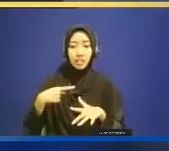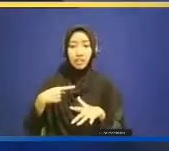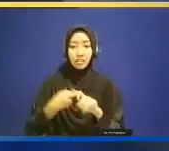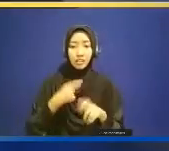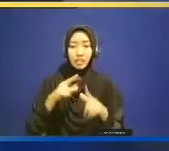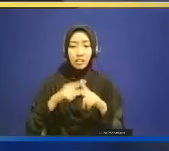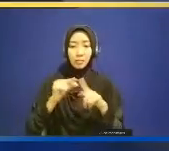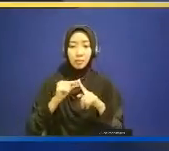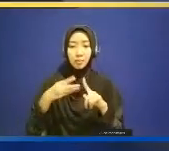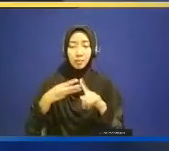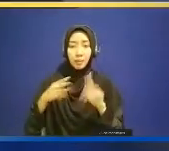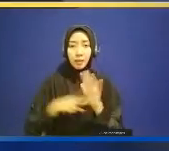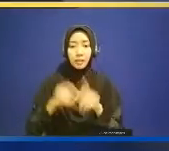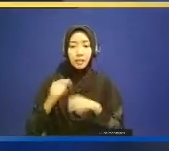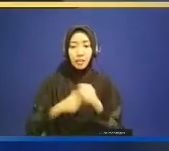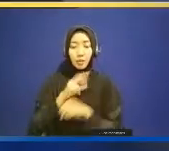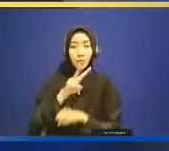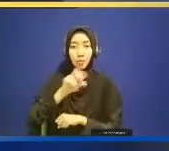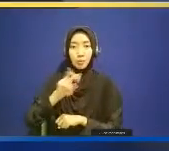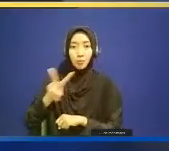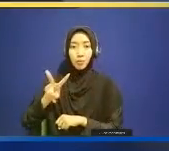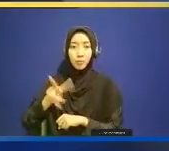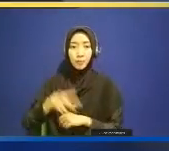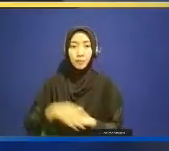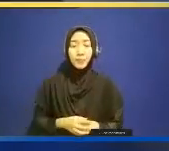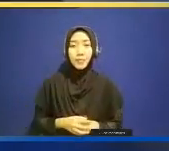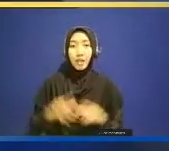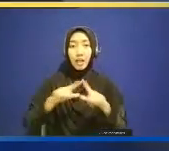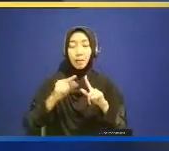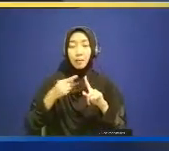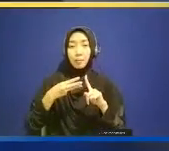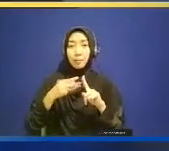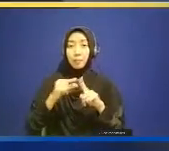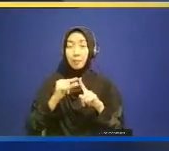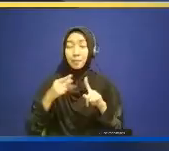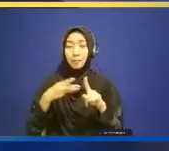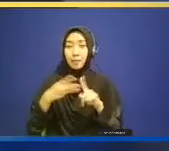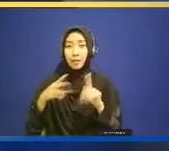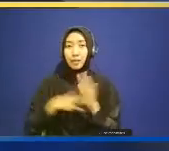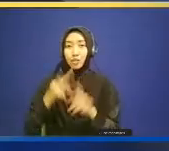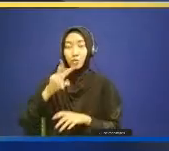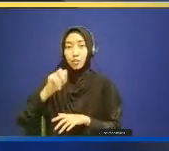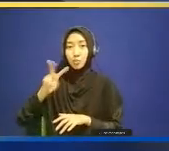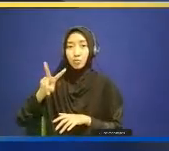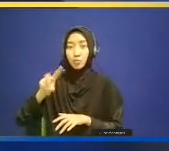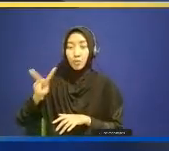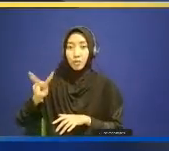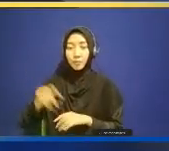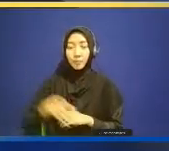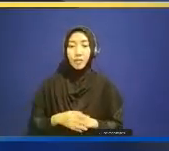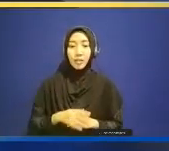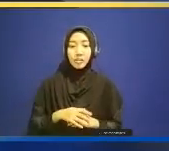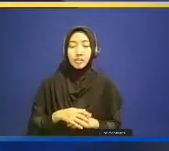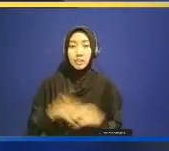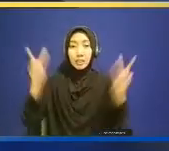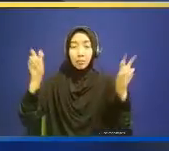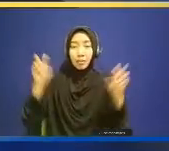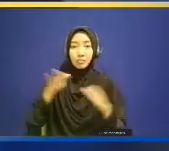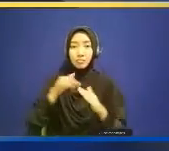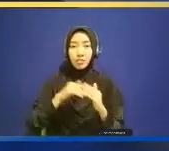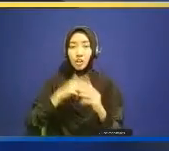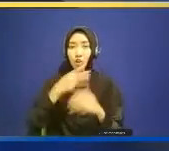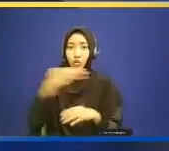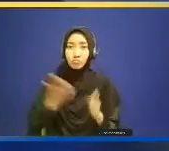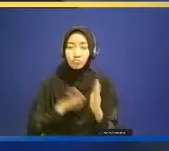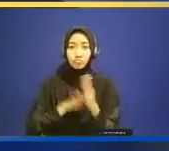APBN 2022 dalam APBN 2022 pemerintah mengusung tema pemulihan ekonomi dan Reformasi struktural